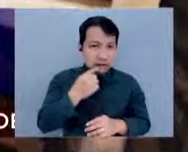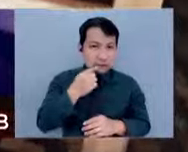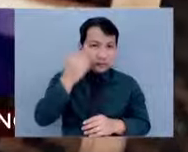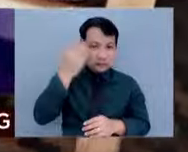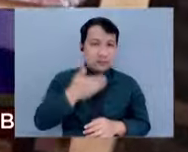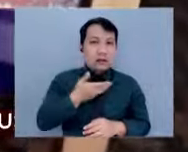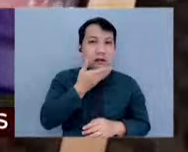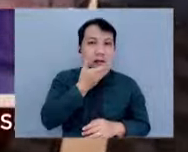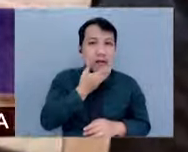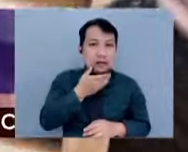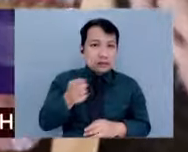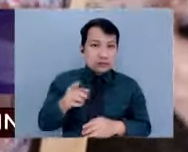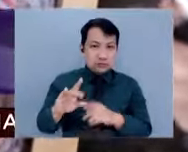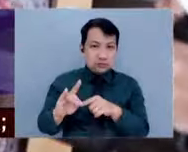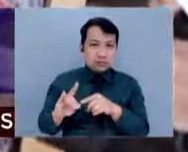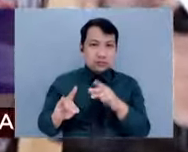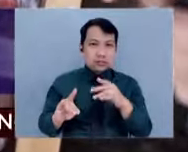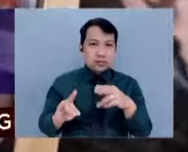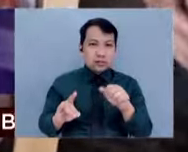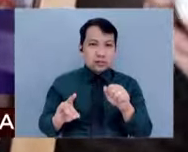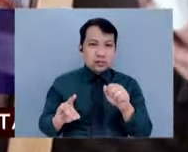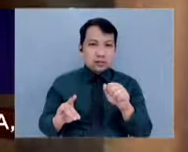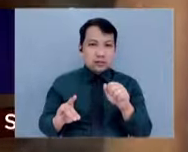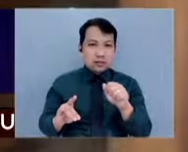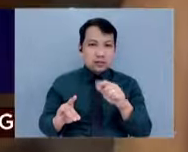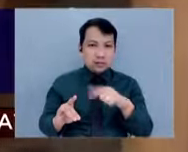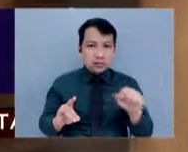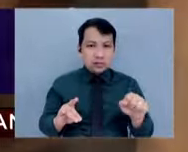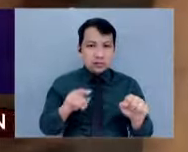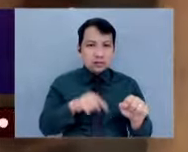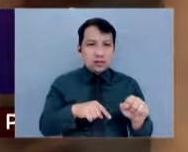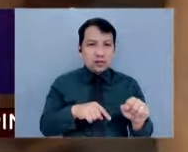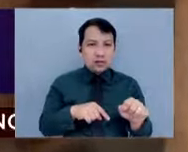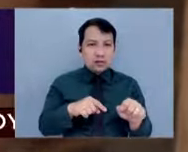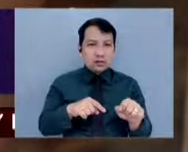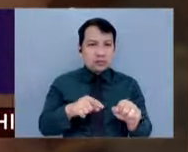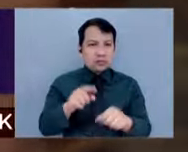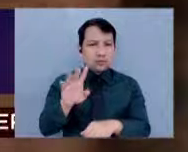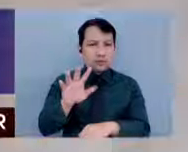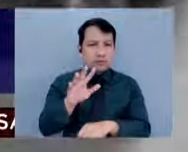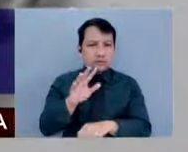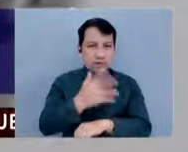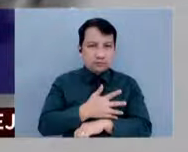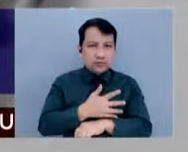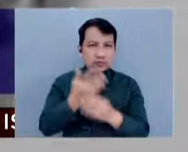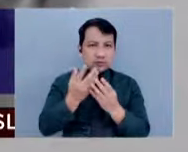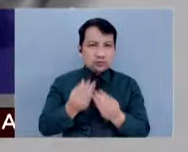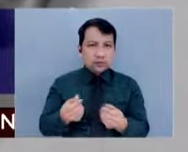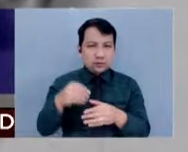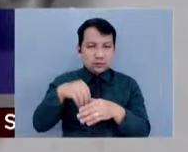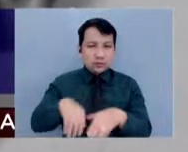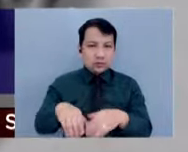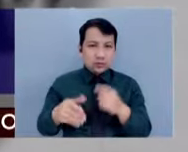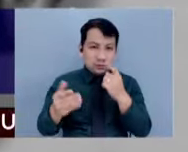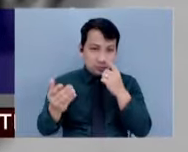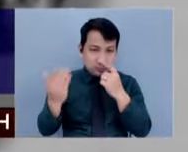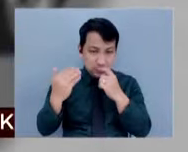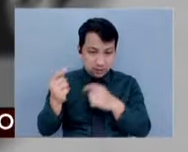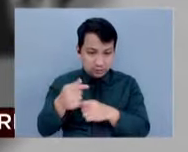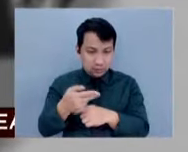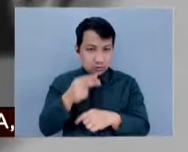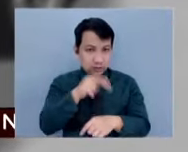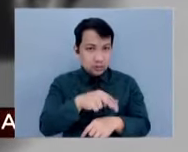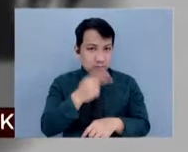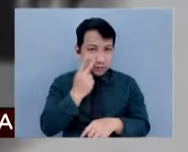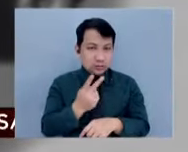Tzu na si Hades. Ayon sa kanyang fur parent na si Venice, 5 araw na wala si Hades. At nung nakaraang Martes, nakita nila ito